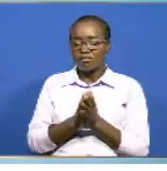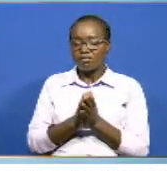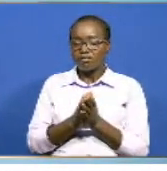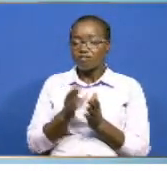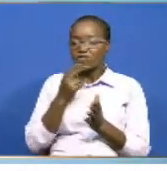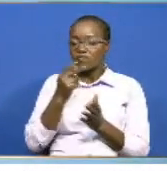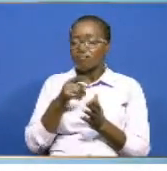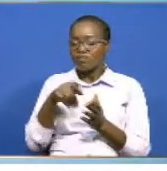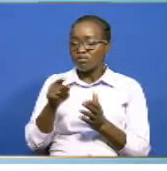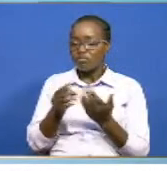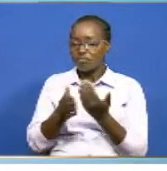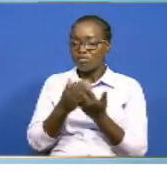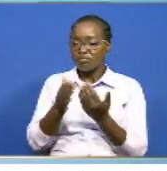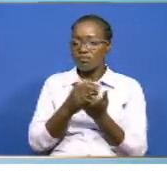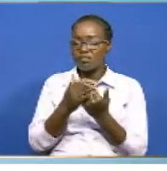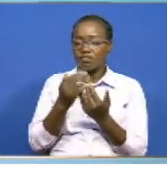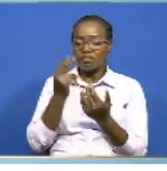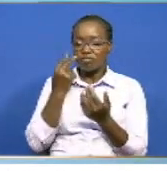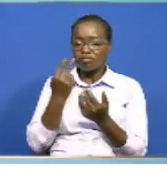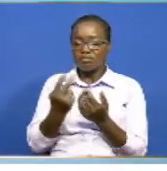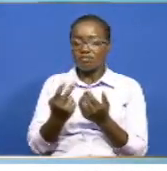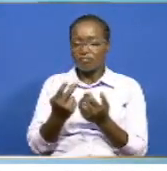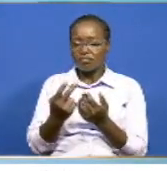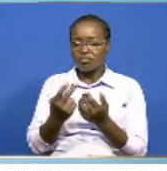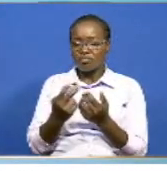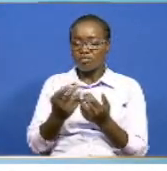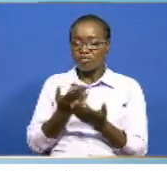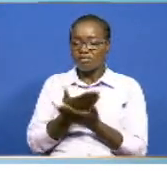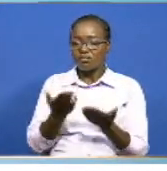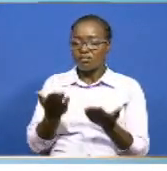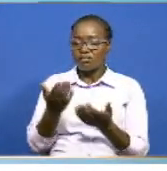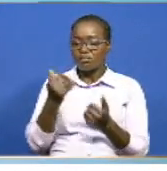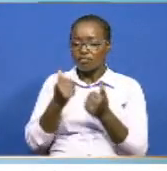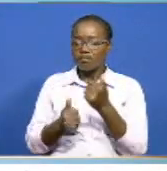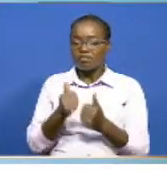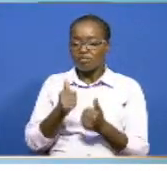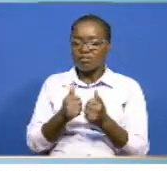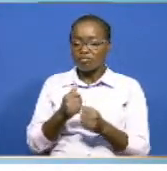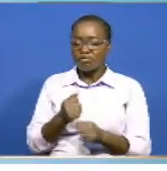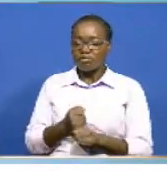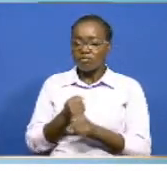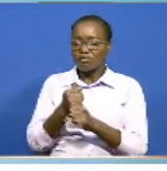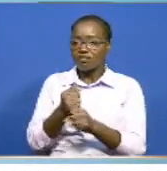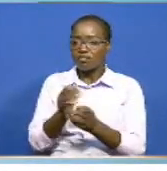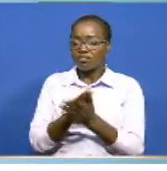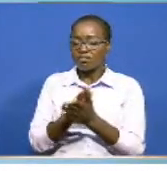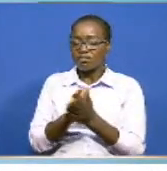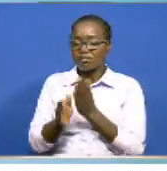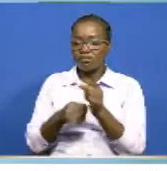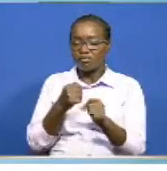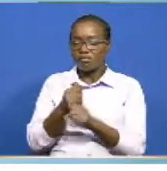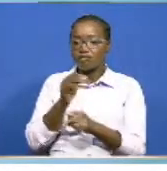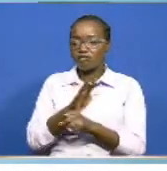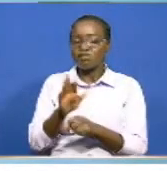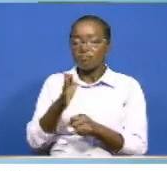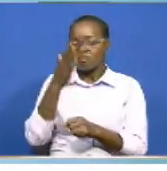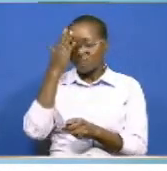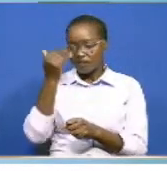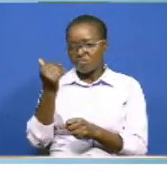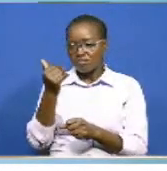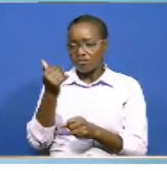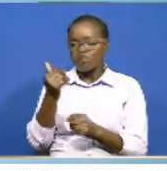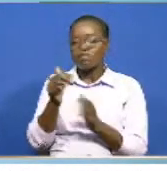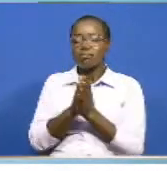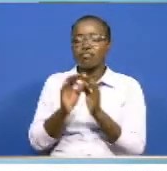wanawalea wanatazama zile vitu ambavyo zinahusikana na miaka yao. Sababu nilisema awali ya kwamba mitandao ya